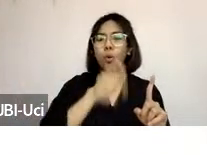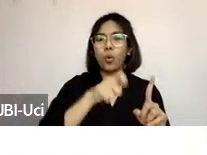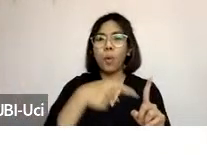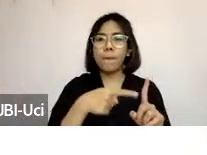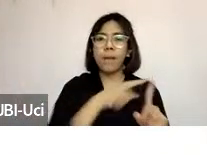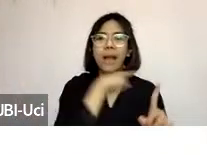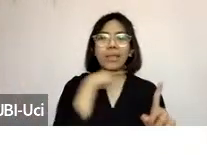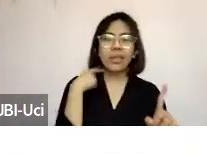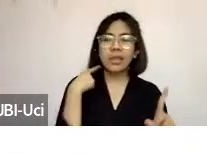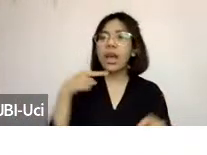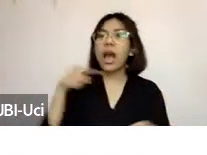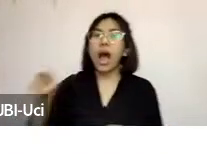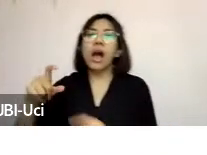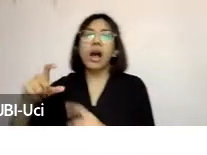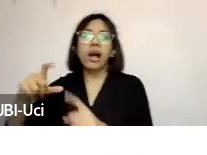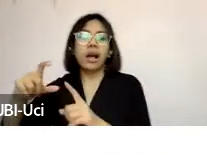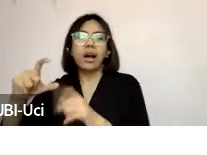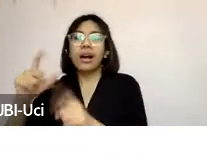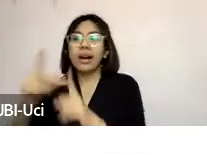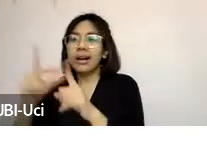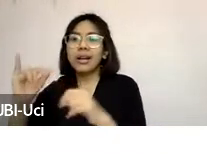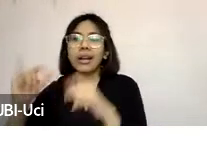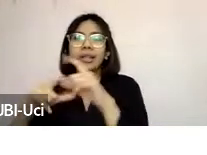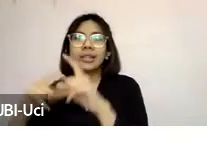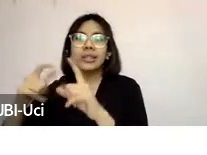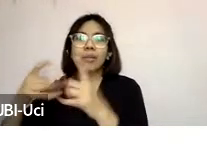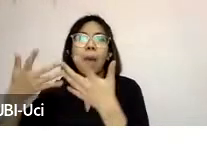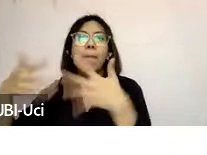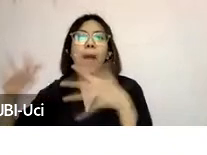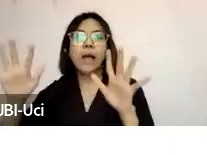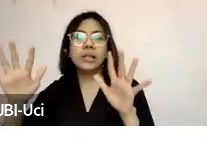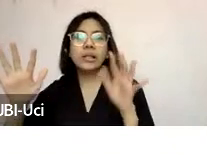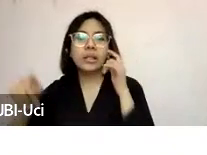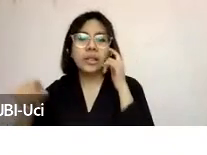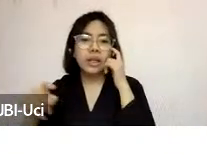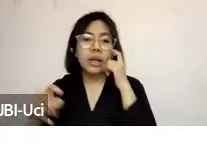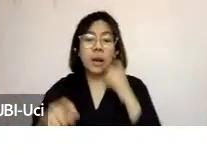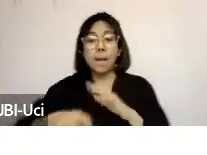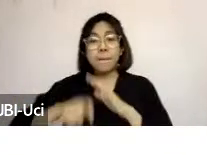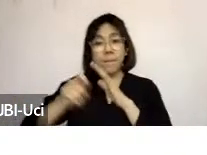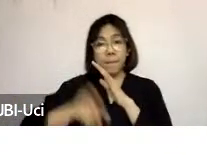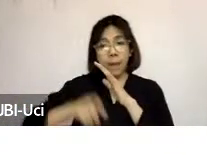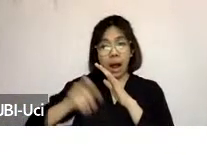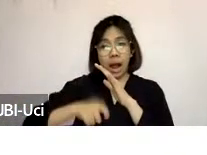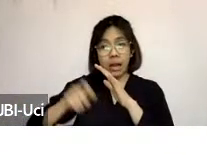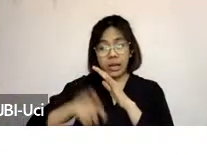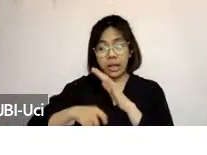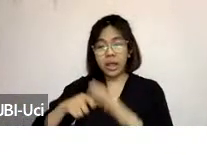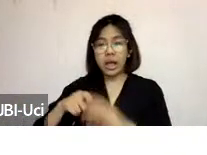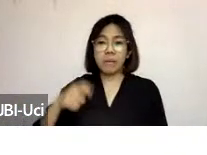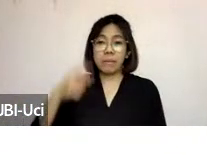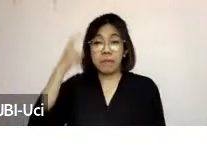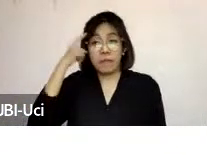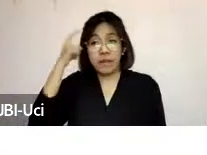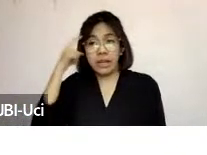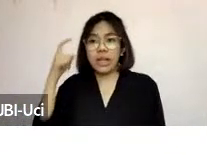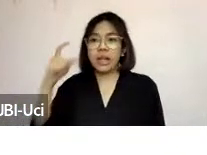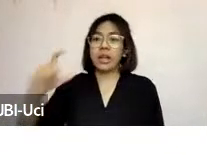mati pengadilan menganggap Kris melakukan itu dalam tekanan deret karena